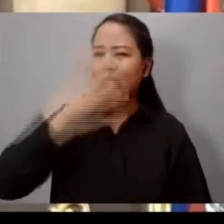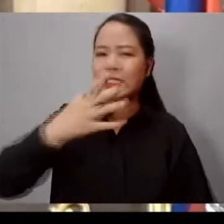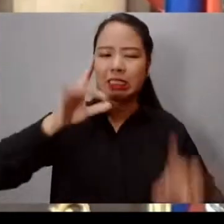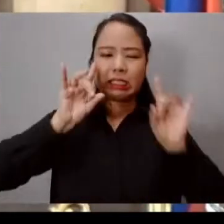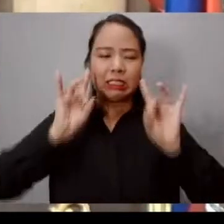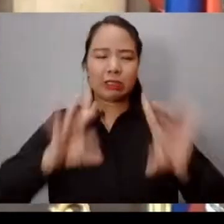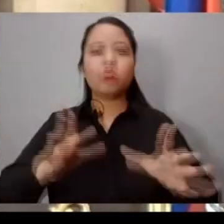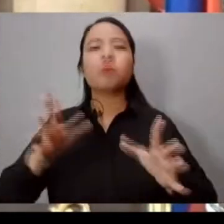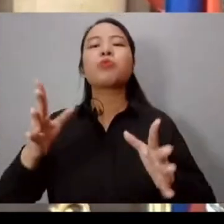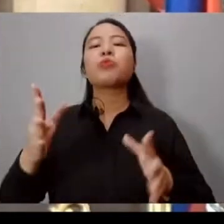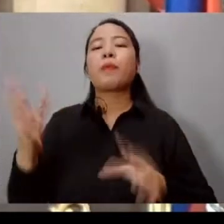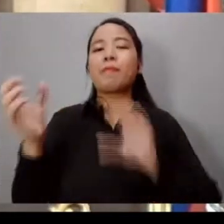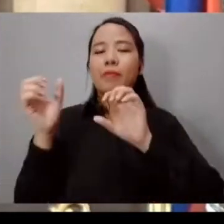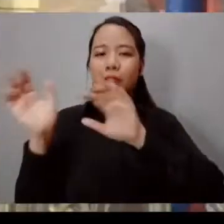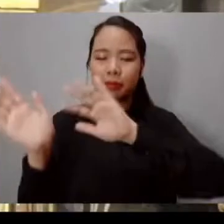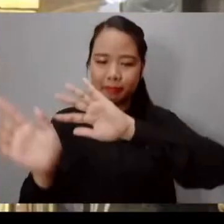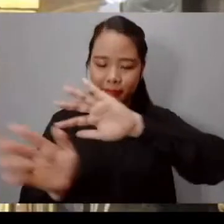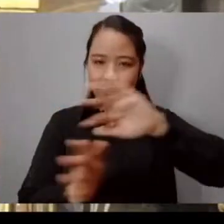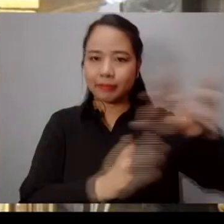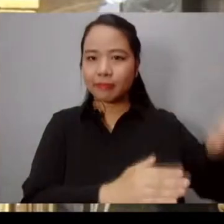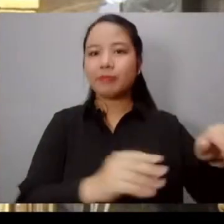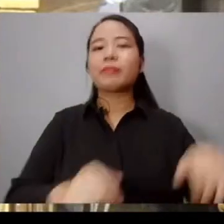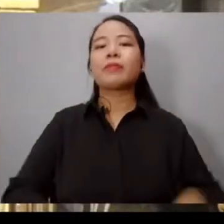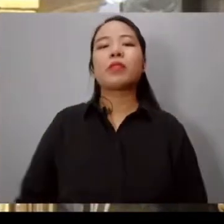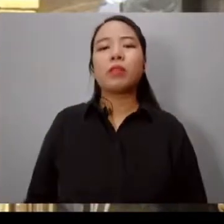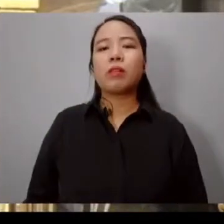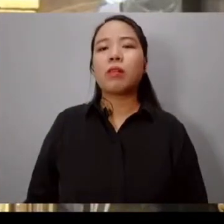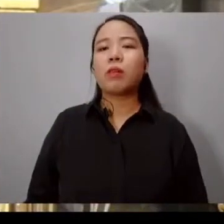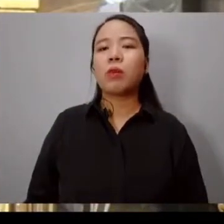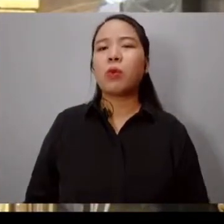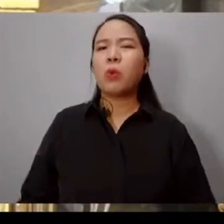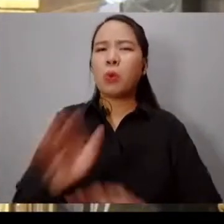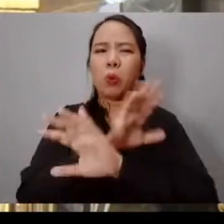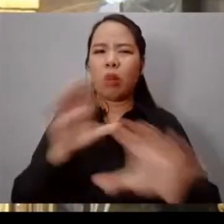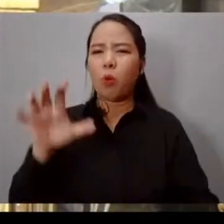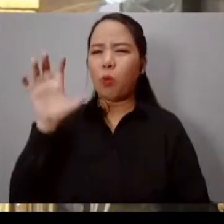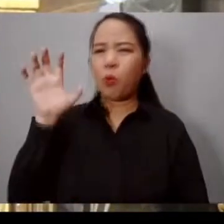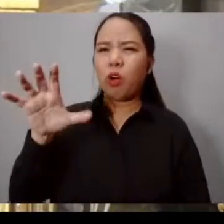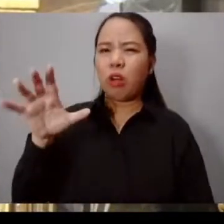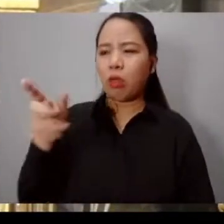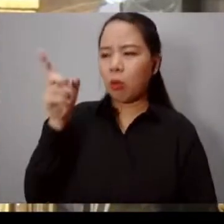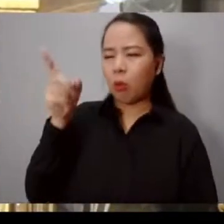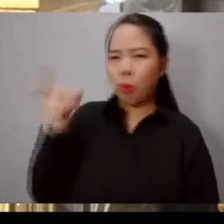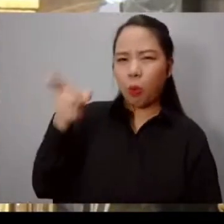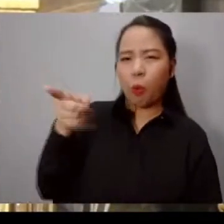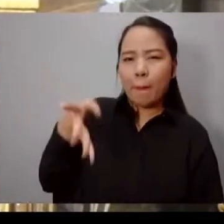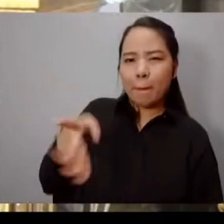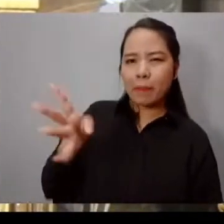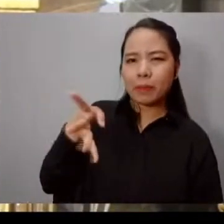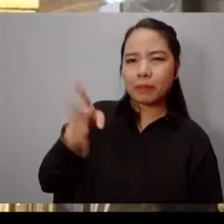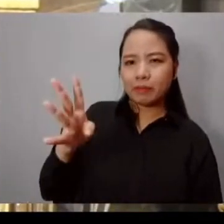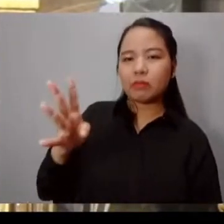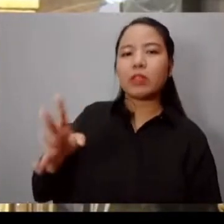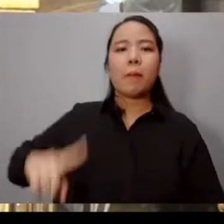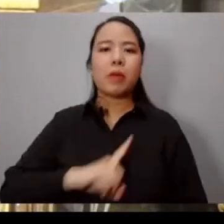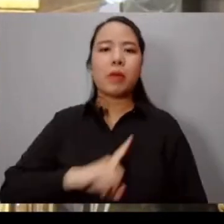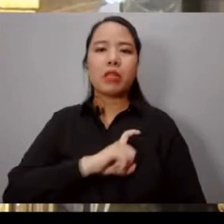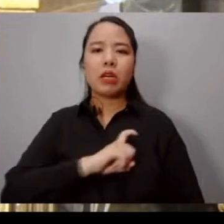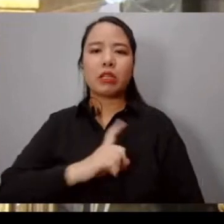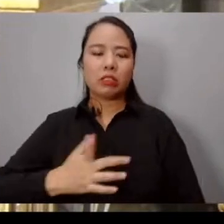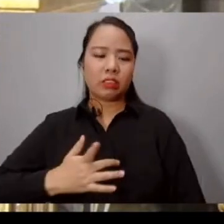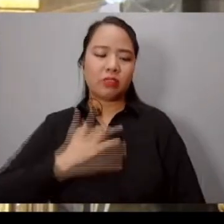poot. Huwag na kayong mambubulyaw, manlalait at mananakit ng damdamin ng